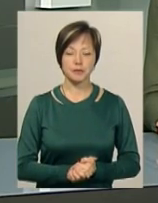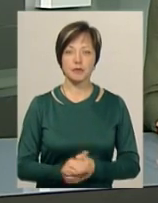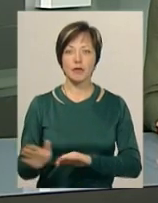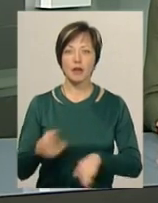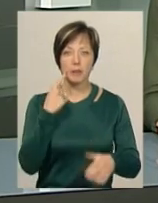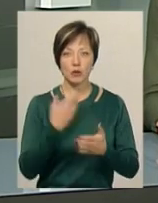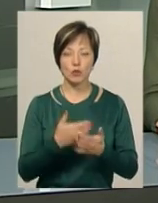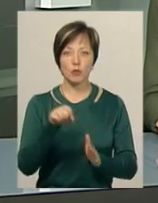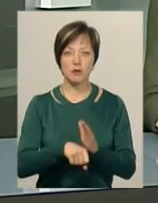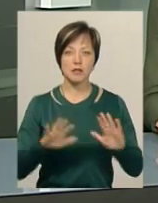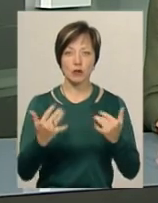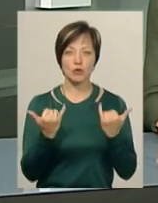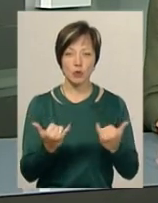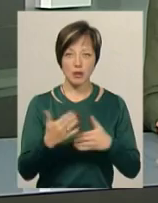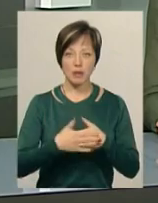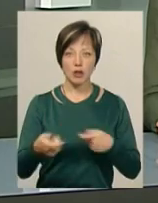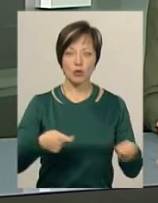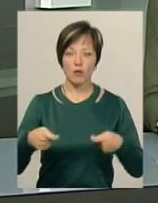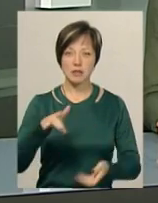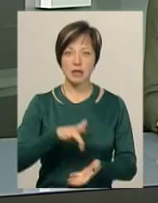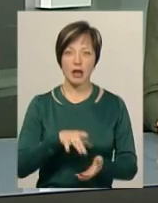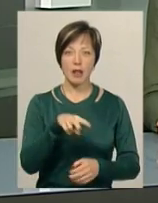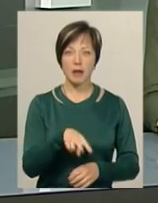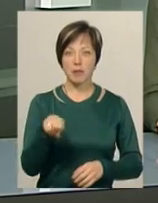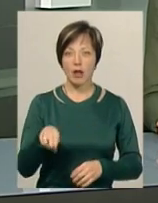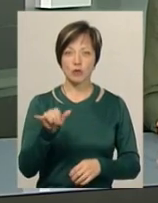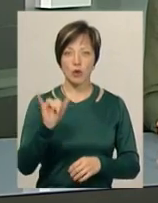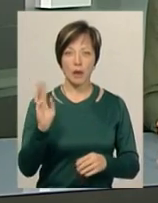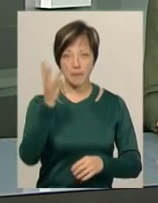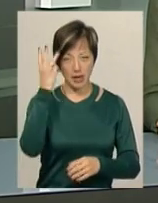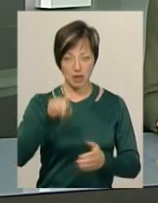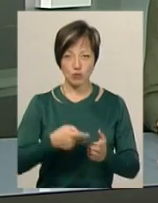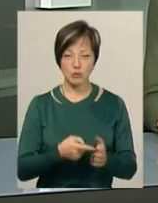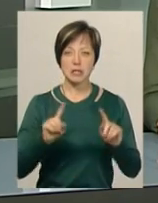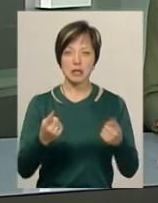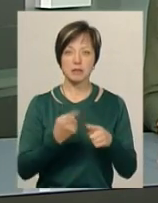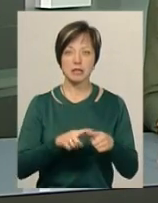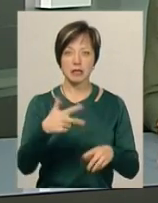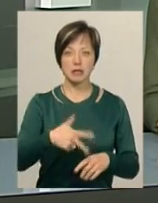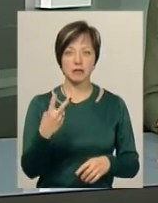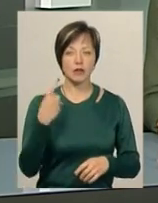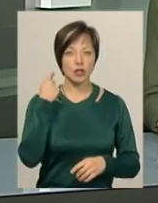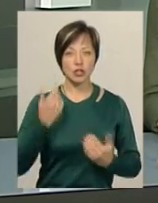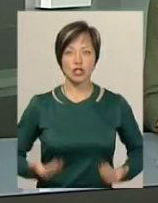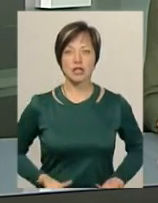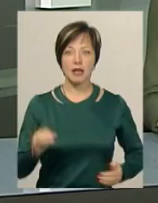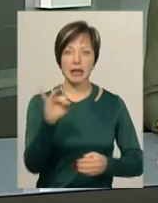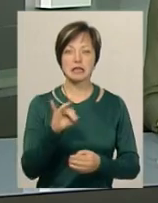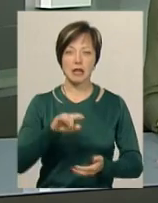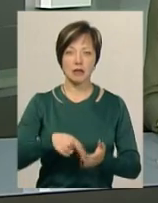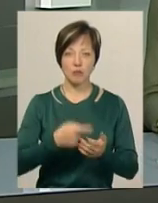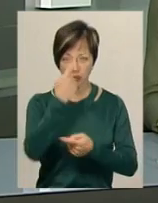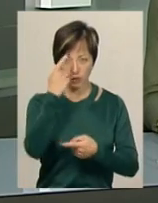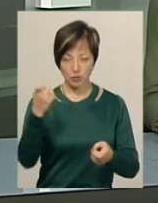Підозрюваного у вбивстві, яке сталося сьогодні біля торгового центру «Либідь Плаза» у Хмельницькому, затримали. Це 32-річний житель Ізяслава. Про